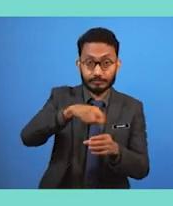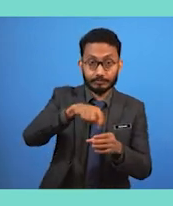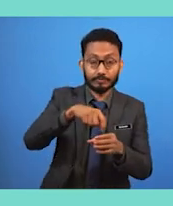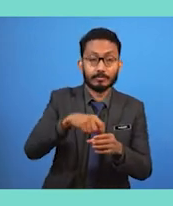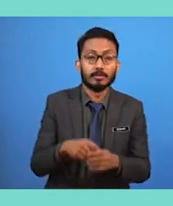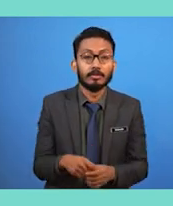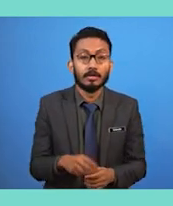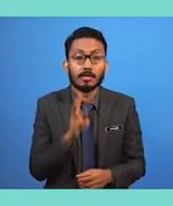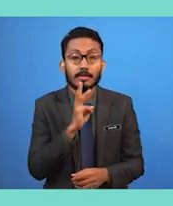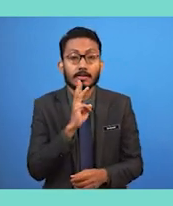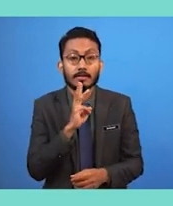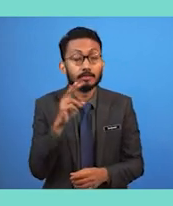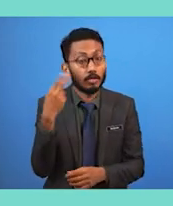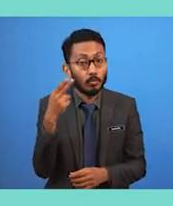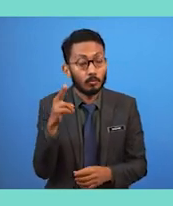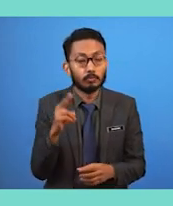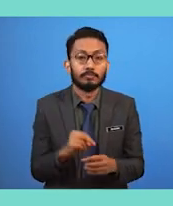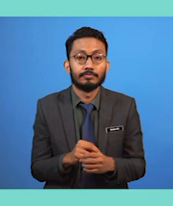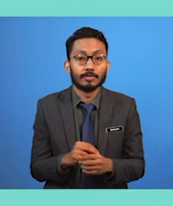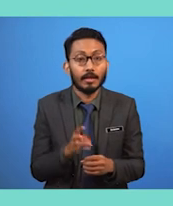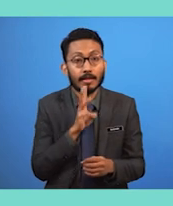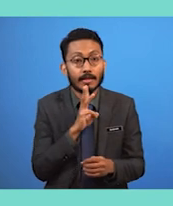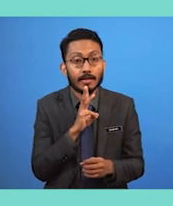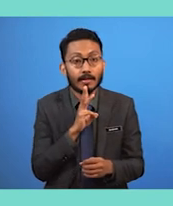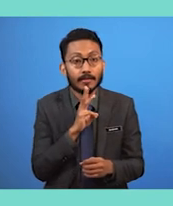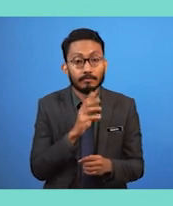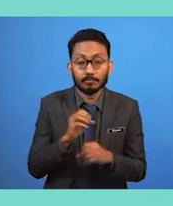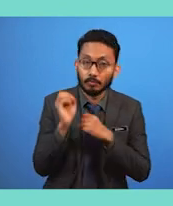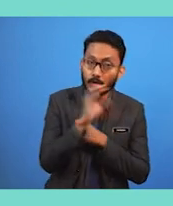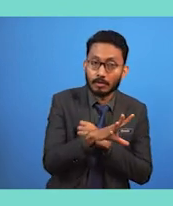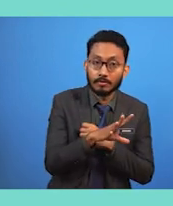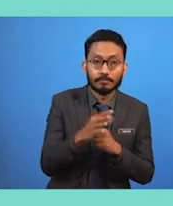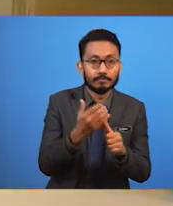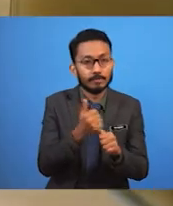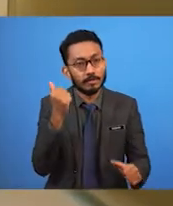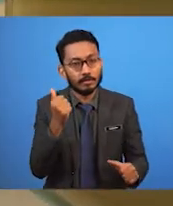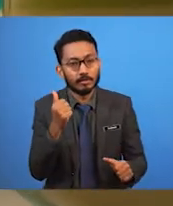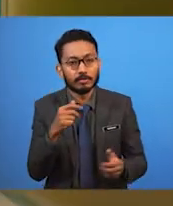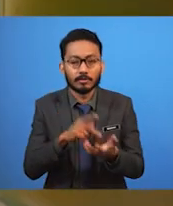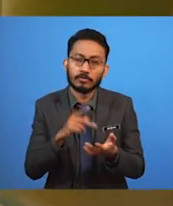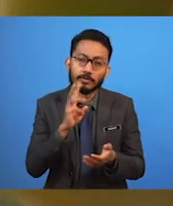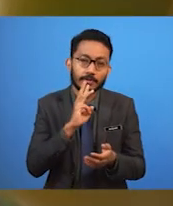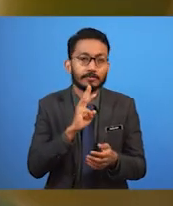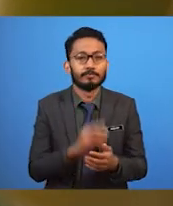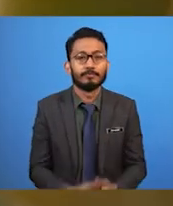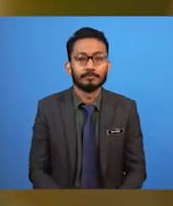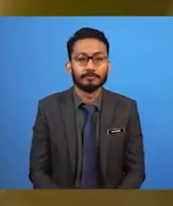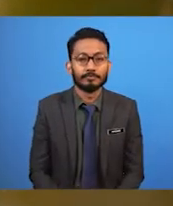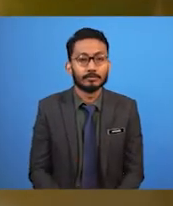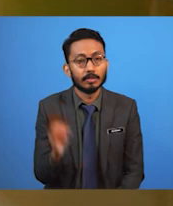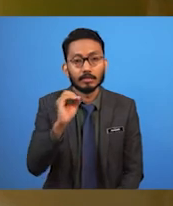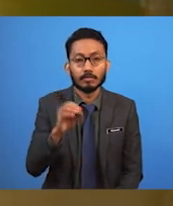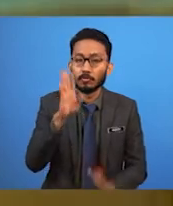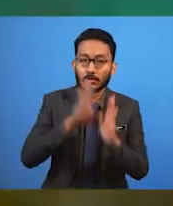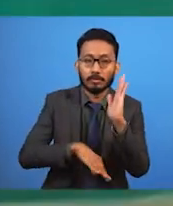hijau, air beras, air sisa organik seperti air tai hayam. Pastikan tidak terlebih